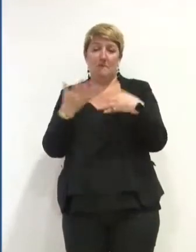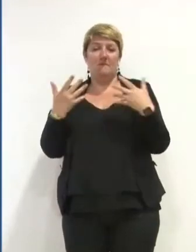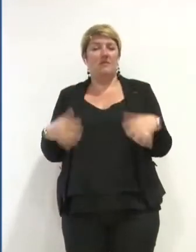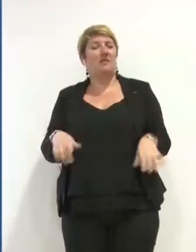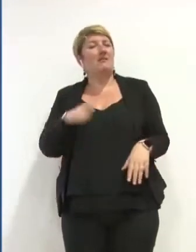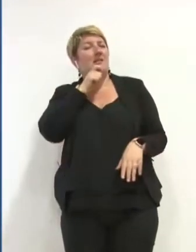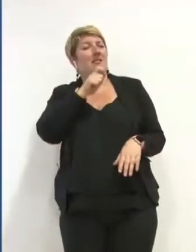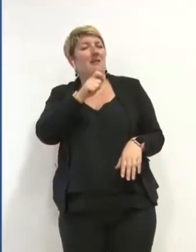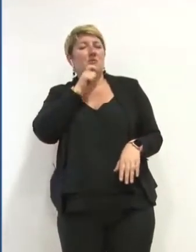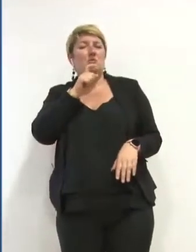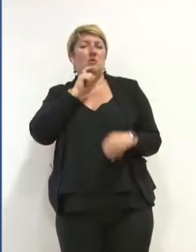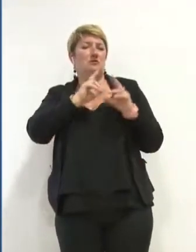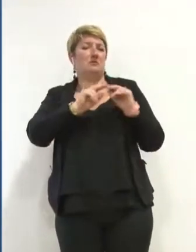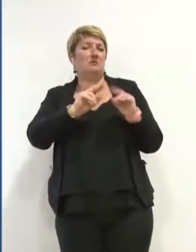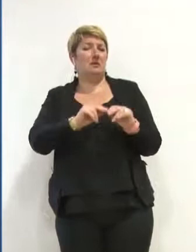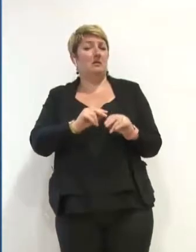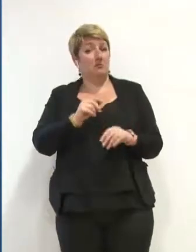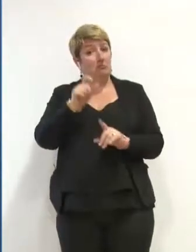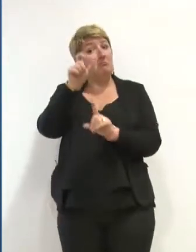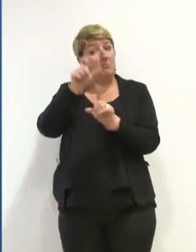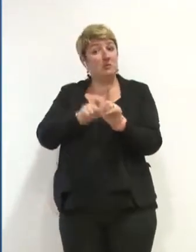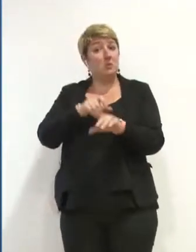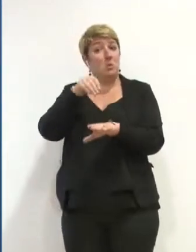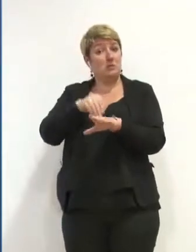l'heure, d'un conseiller municipal,